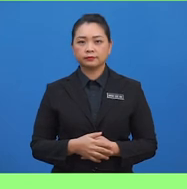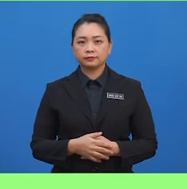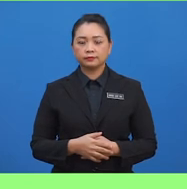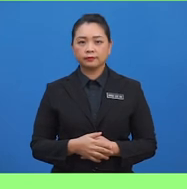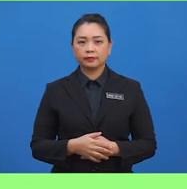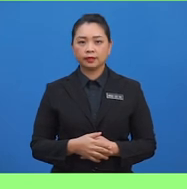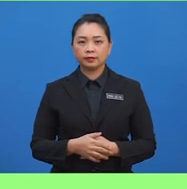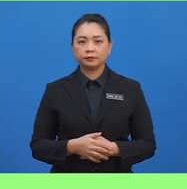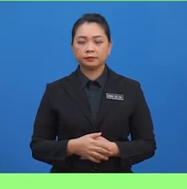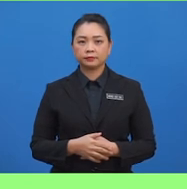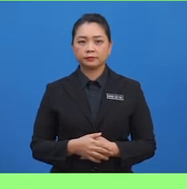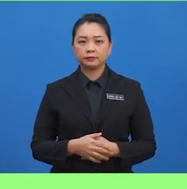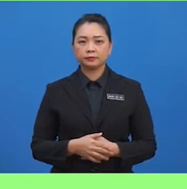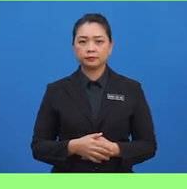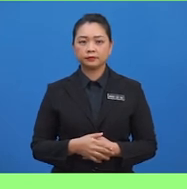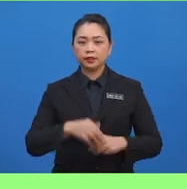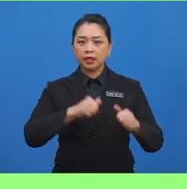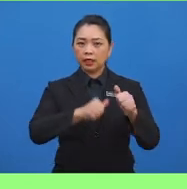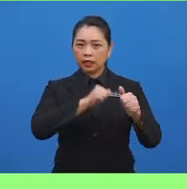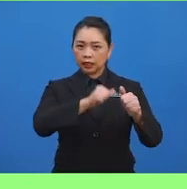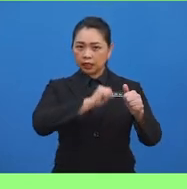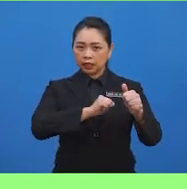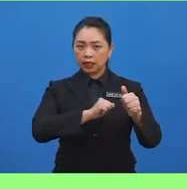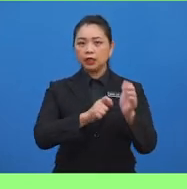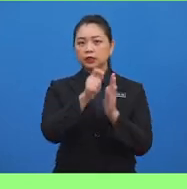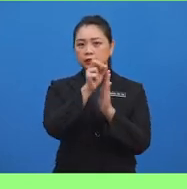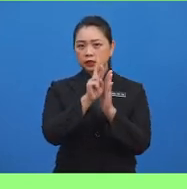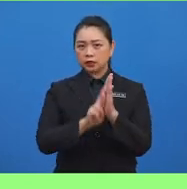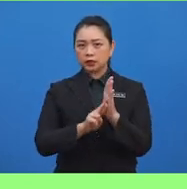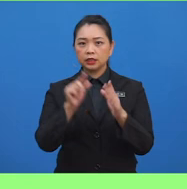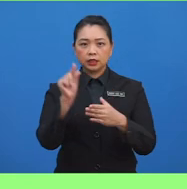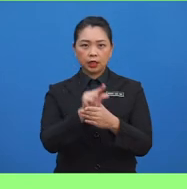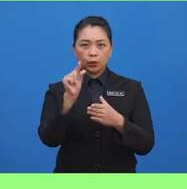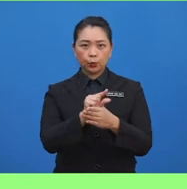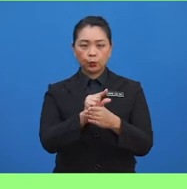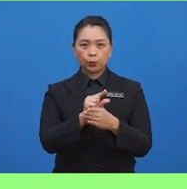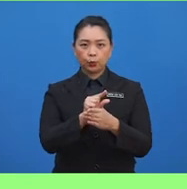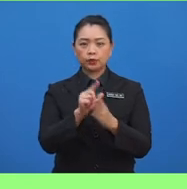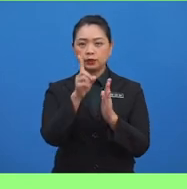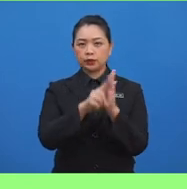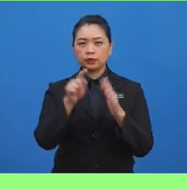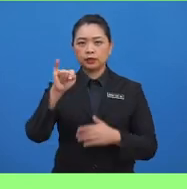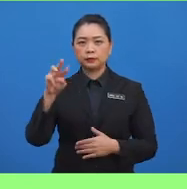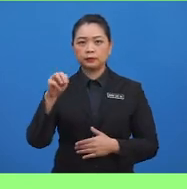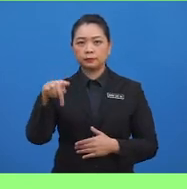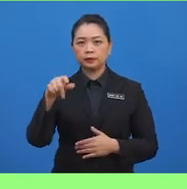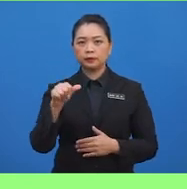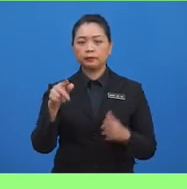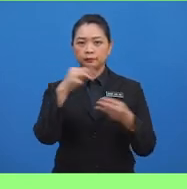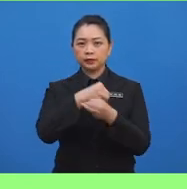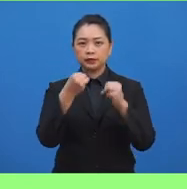mengalami elak terganggu di tim pemasak ala-ala